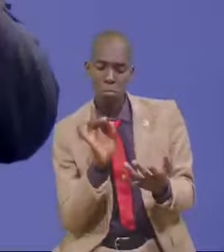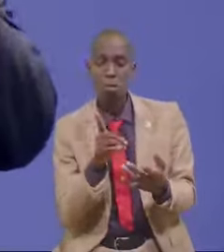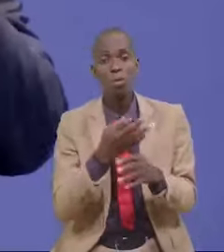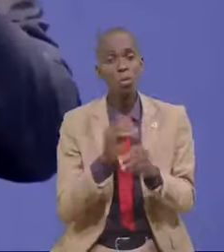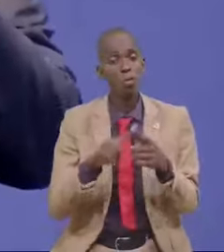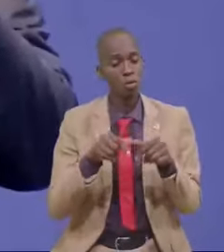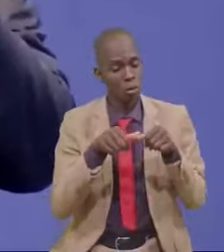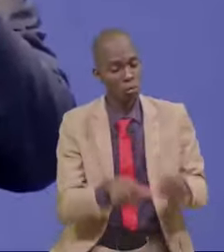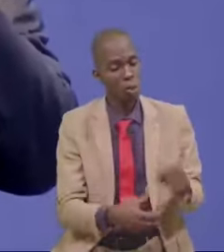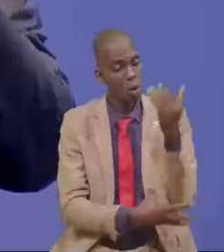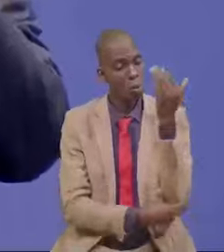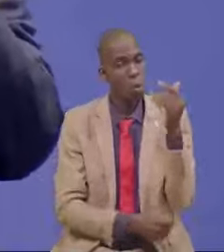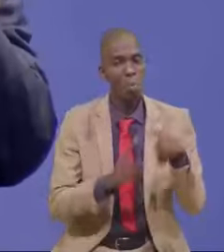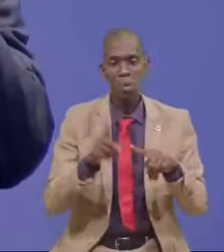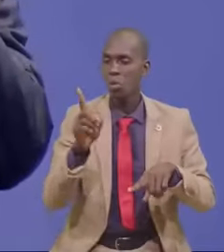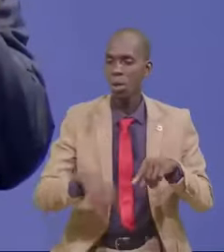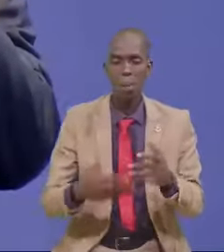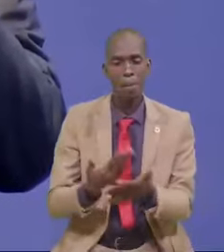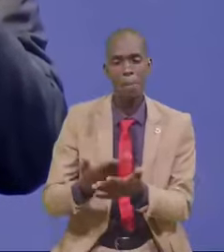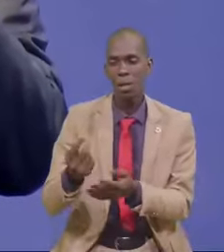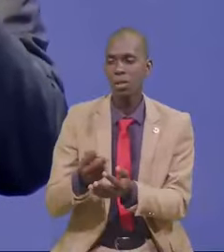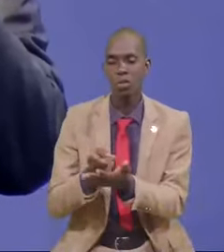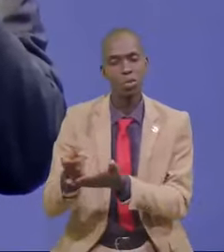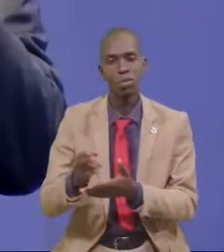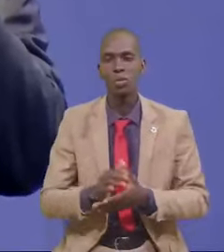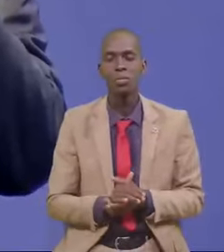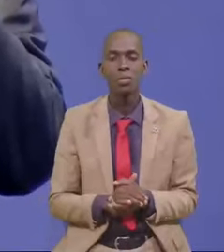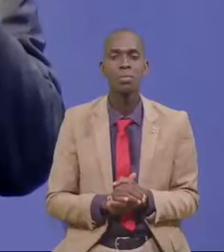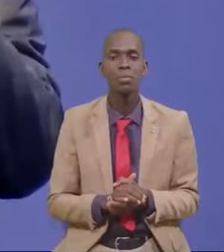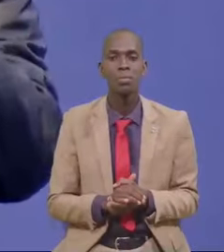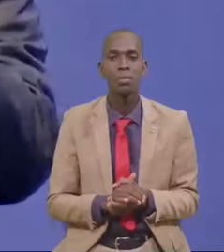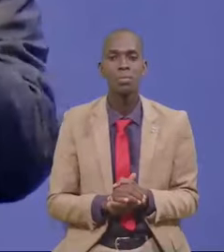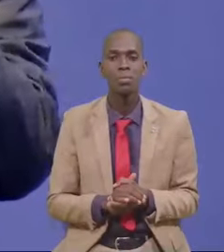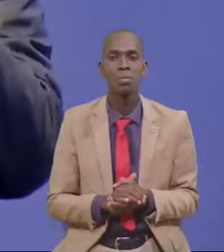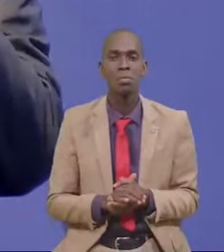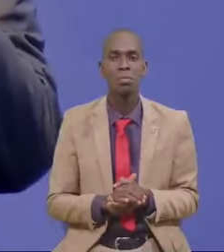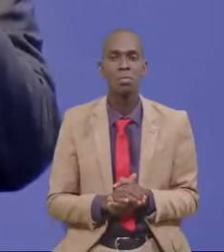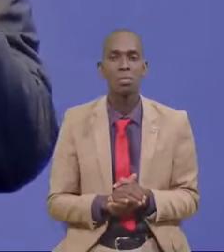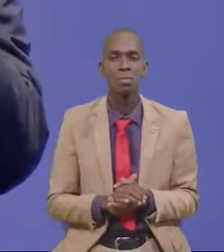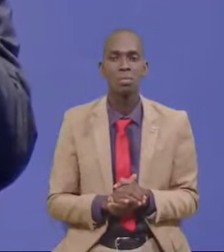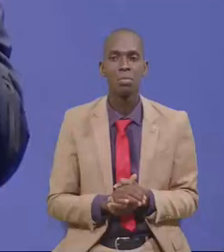C'est vrai que tu es libre de décider, tu es libre de demeurer pauvre. Mais tu n'auras pas la vérité.